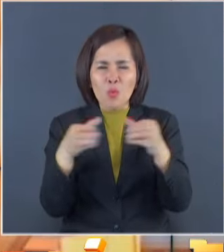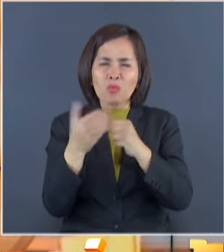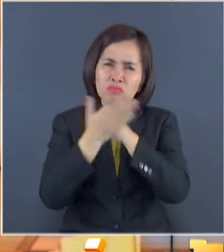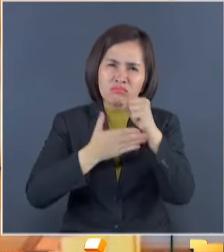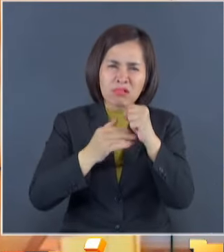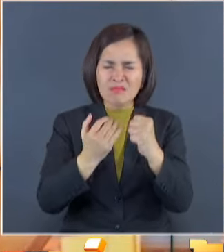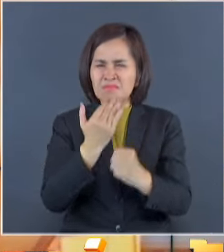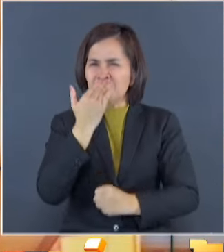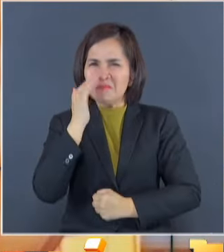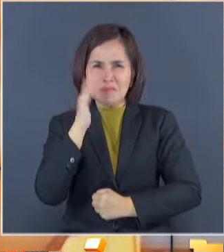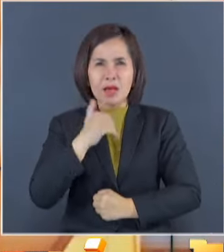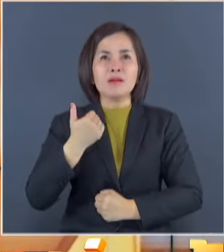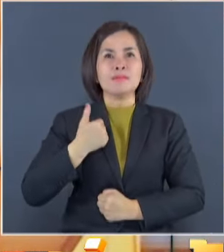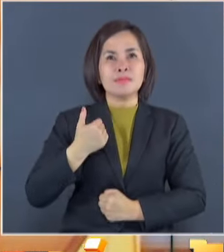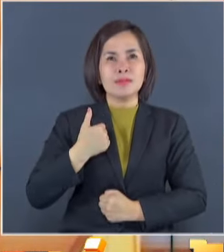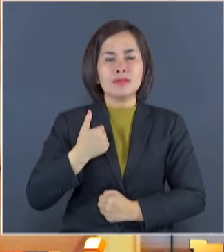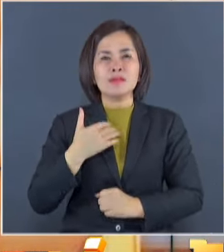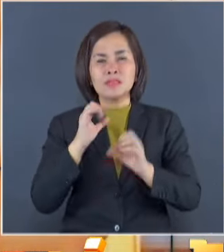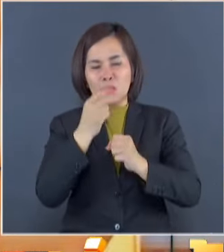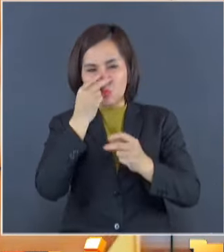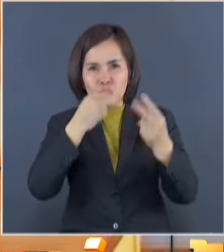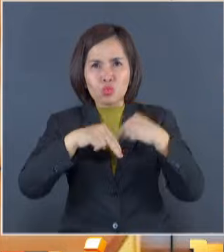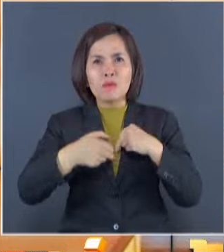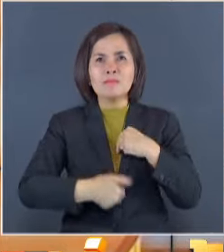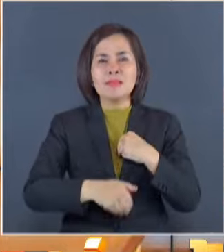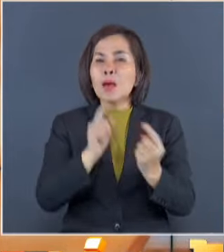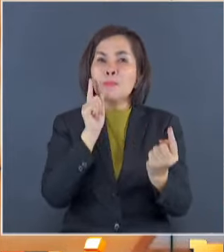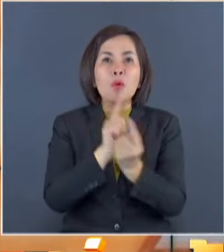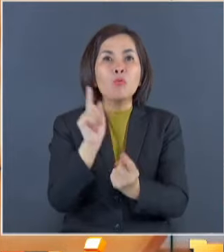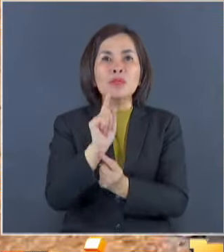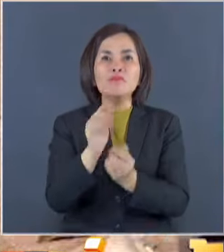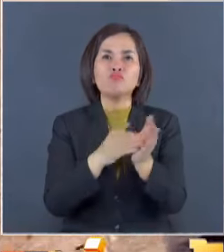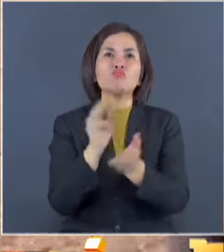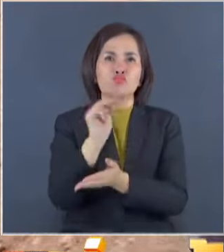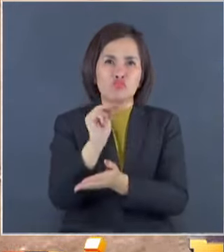ดกลิ่นที่หึงเลยปรากฏจับไปตรวจปัสสาวะไม่แปลกใจเลยค่ะ